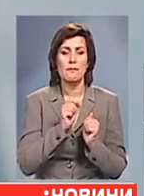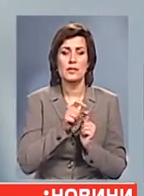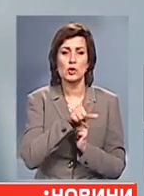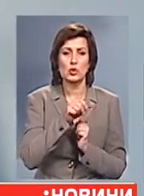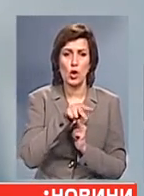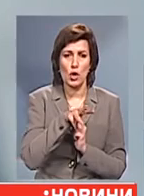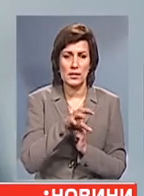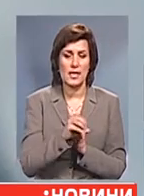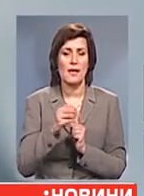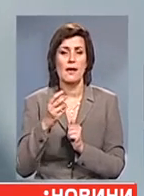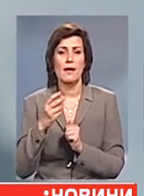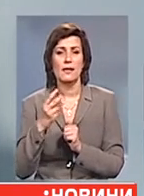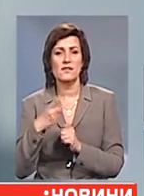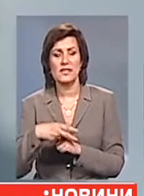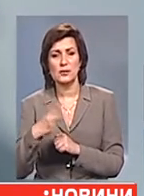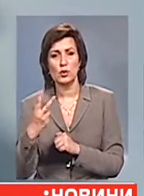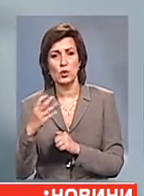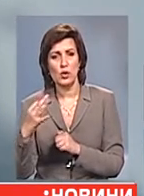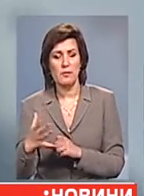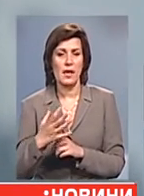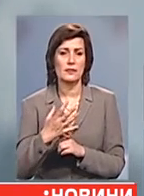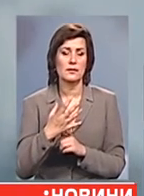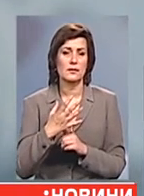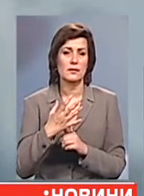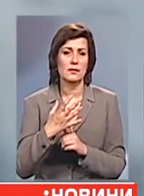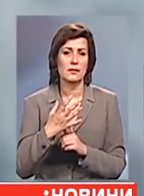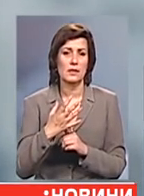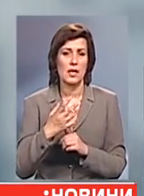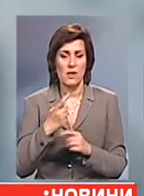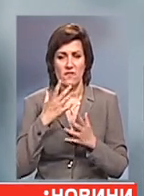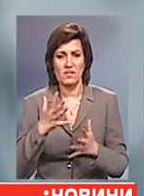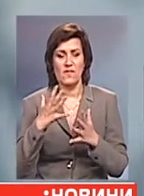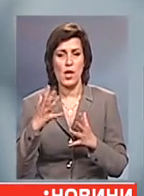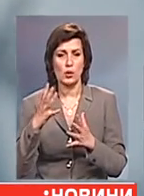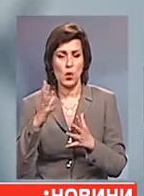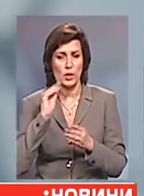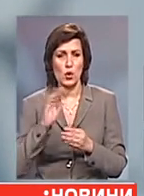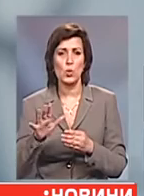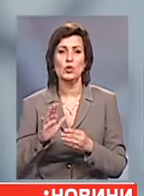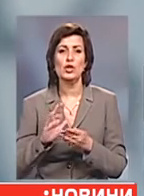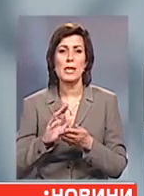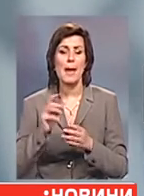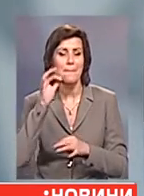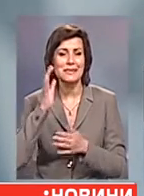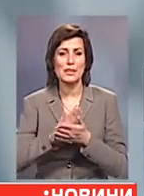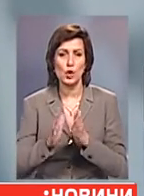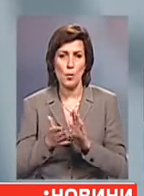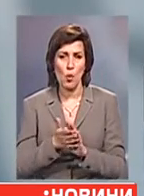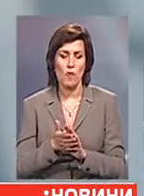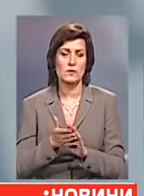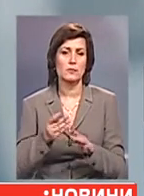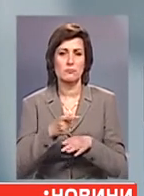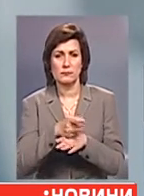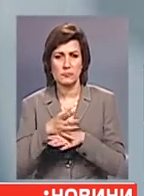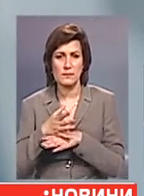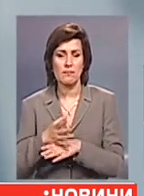з 22:05 по 22:25, відверто ігноруючи мінську домовленості, противник вів вогонь з артилерійських